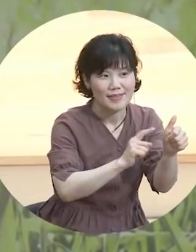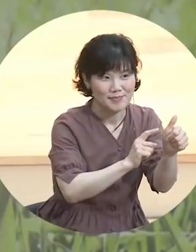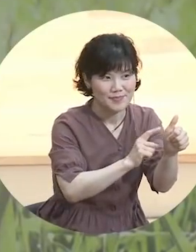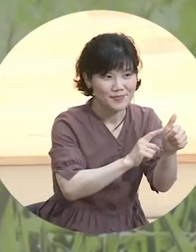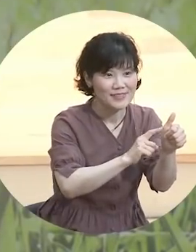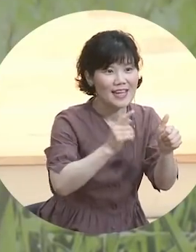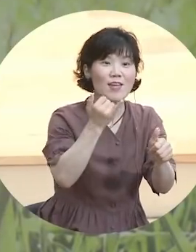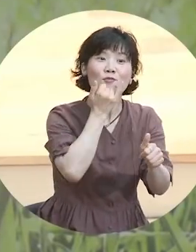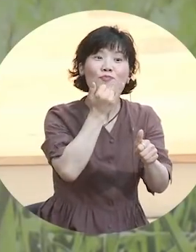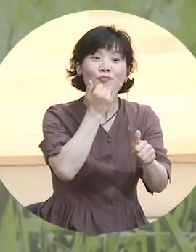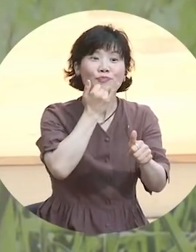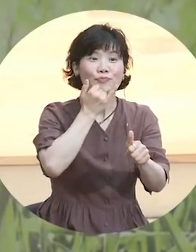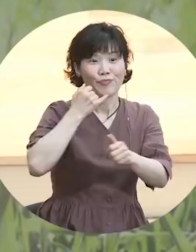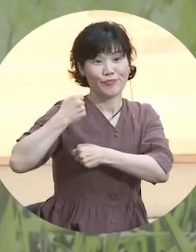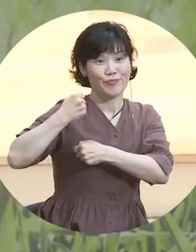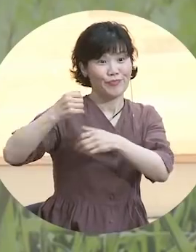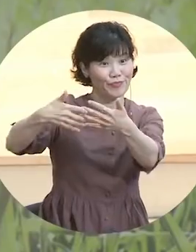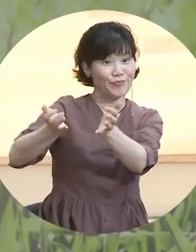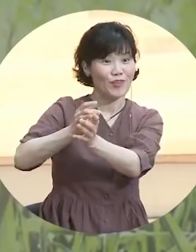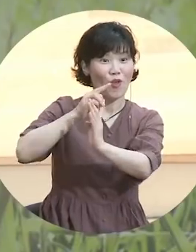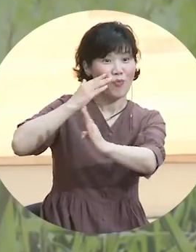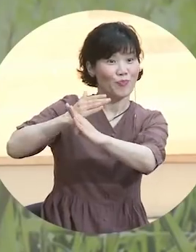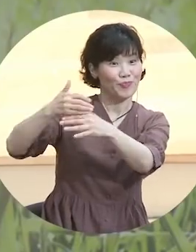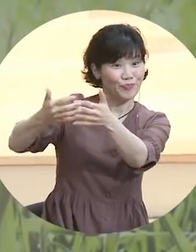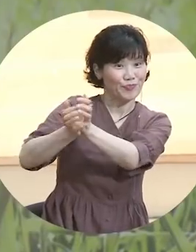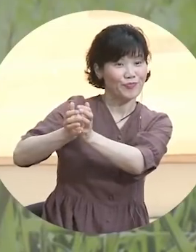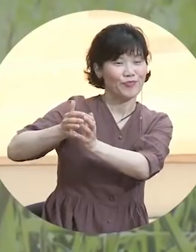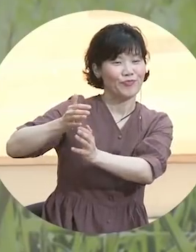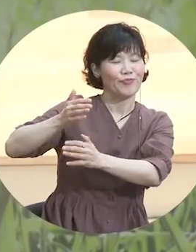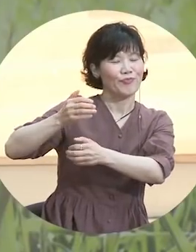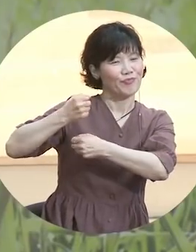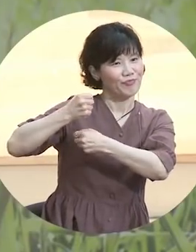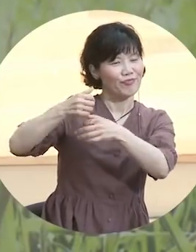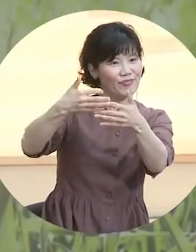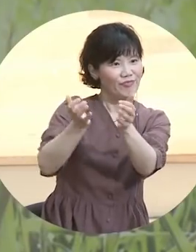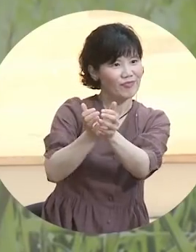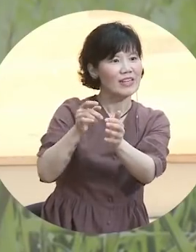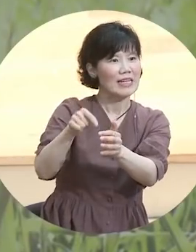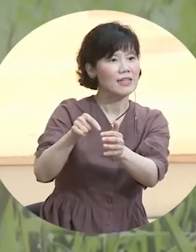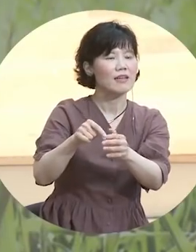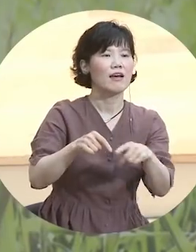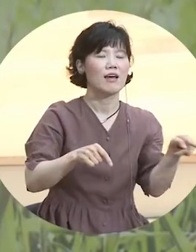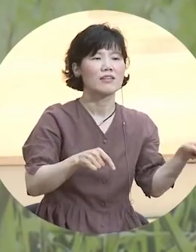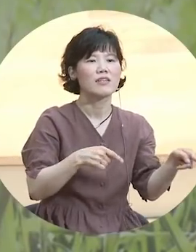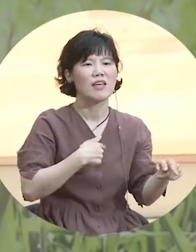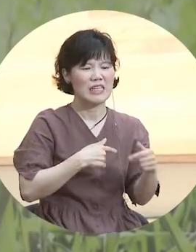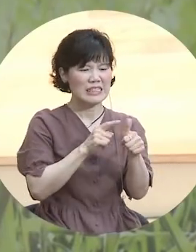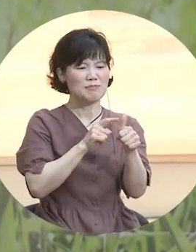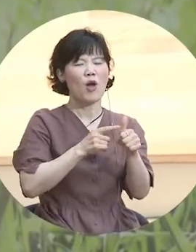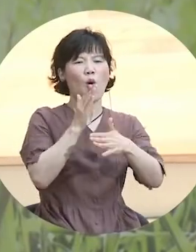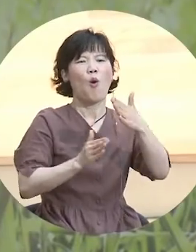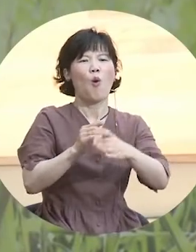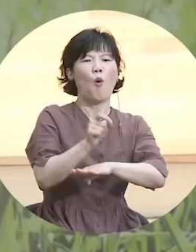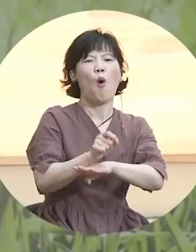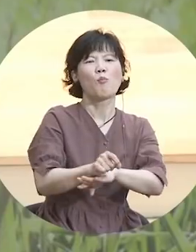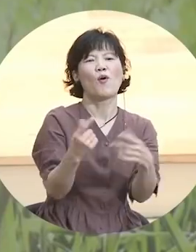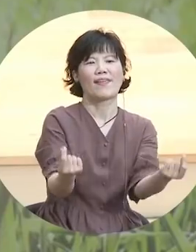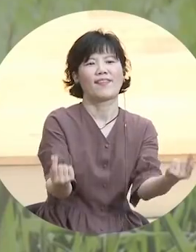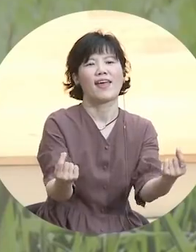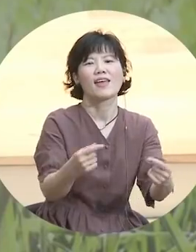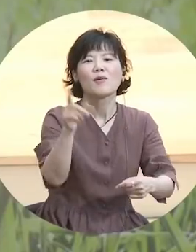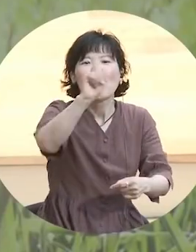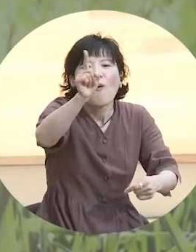당시에 나치 또 이제 친위대 대원이었으니까 일종의 지금으로 말하면 공무원에 해당되어지는데, 뭘 하나를 고안해서